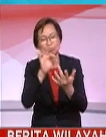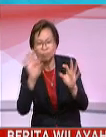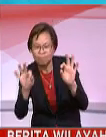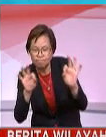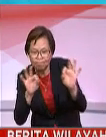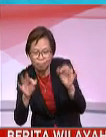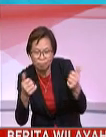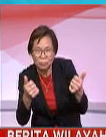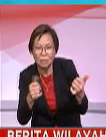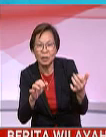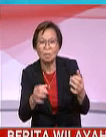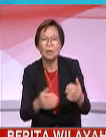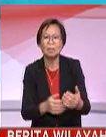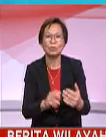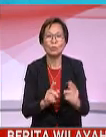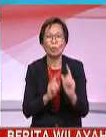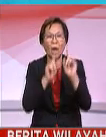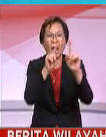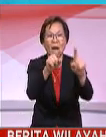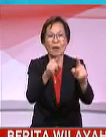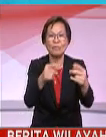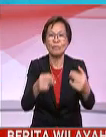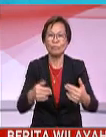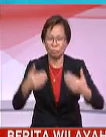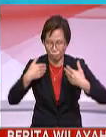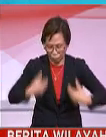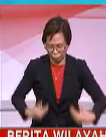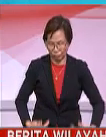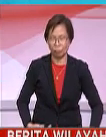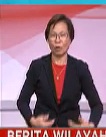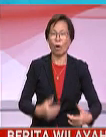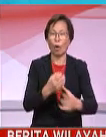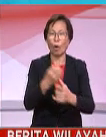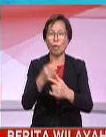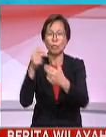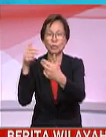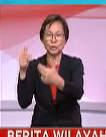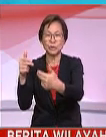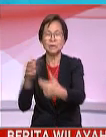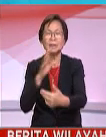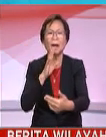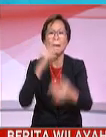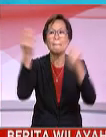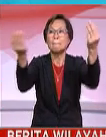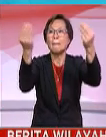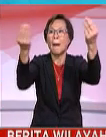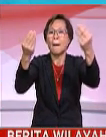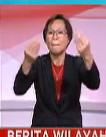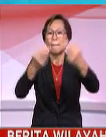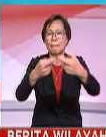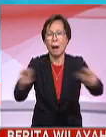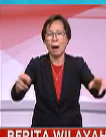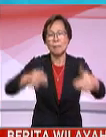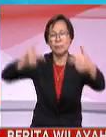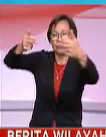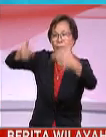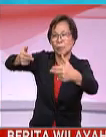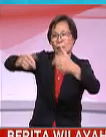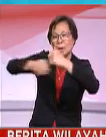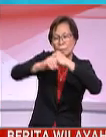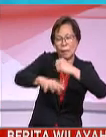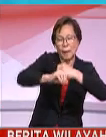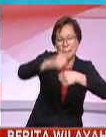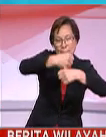to attend physically or virtually. Beliau menyatakan demikian pada majlis pelancaran secara maya kempen